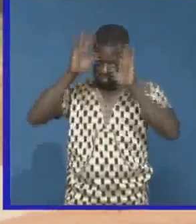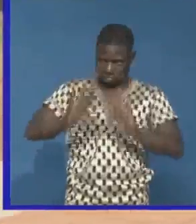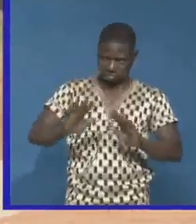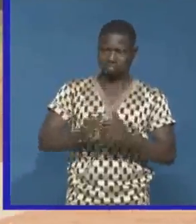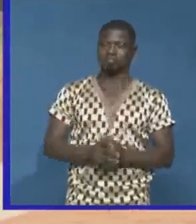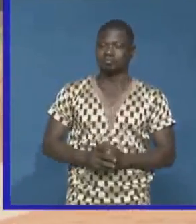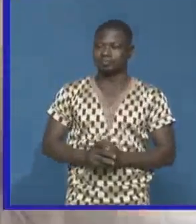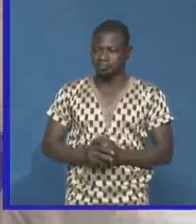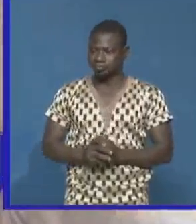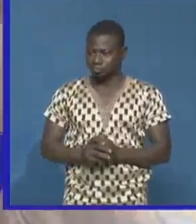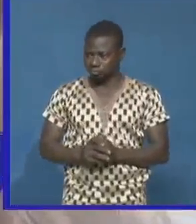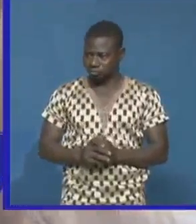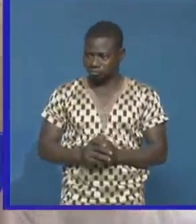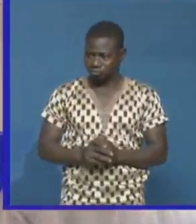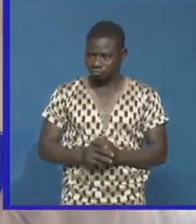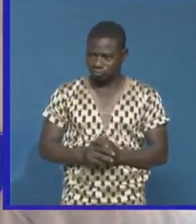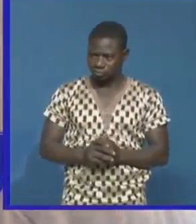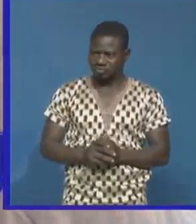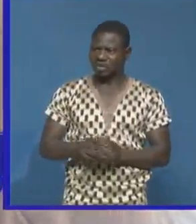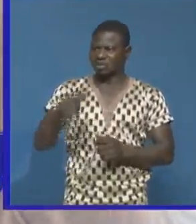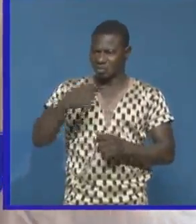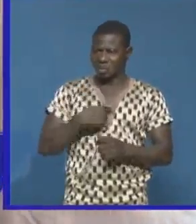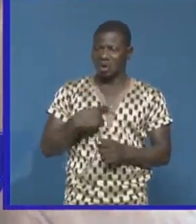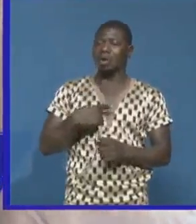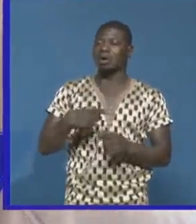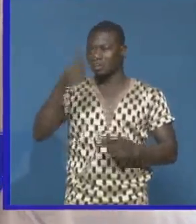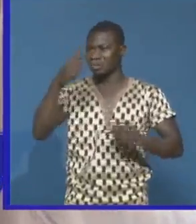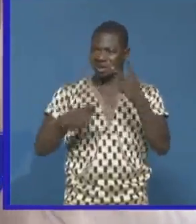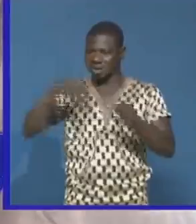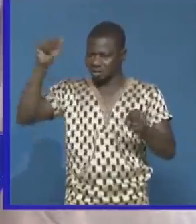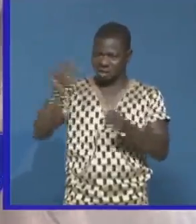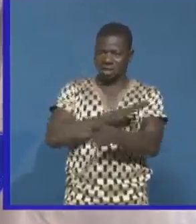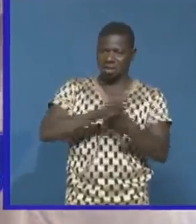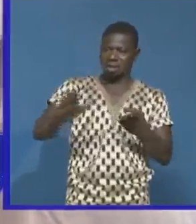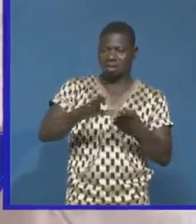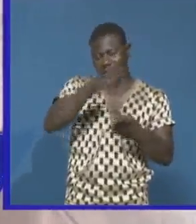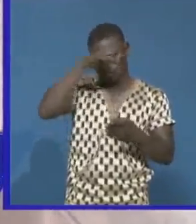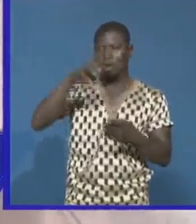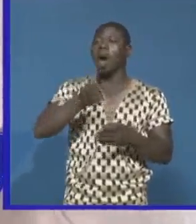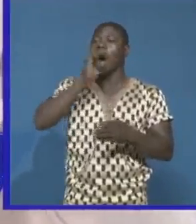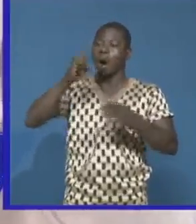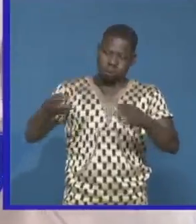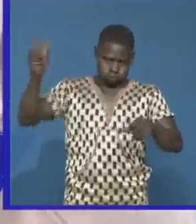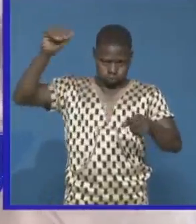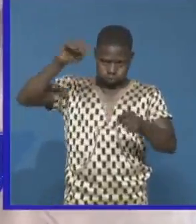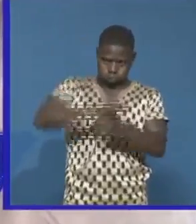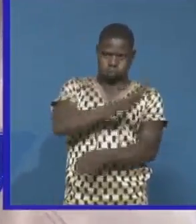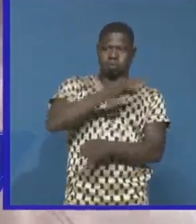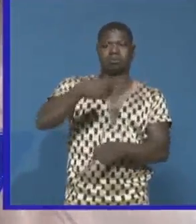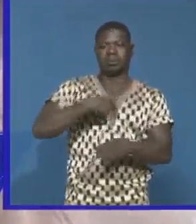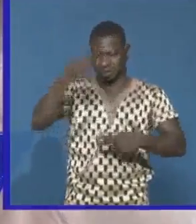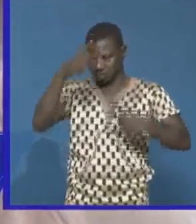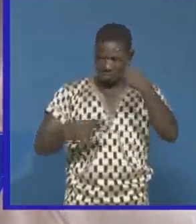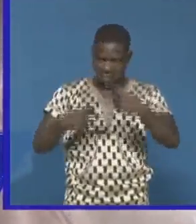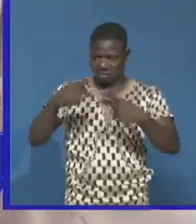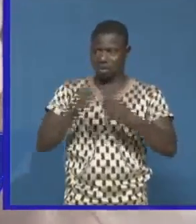pluies. Je suis en panne parce que ma voiture a pris l'eau. Je suis arrêté depuis 10 heures